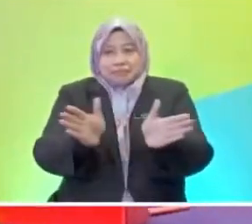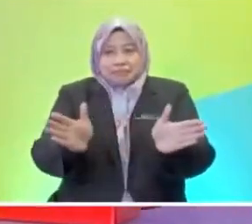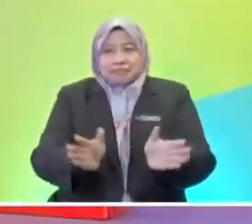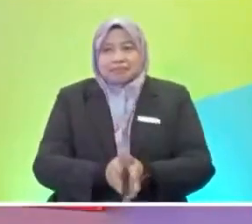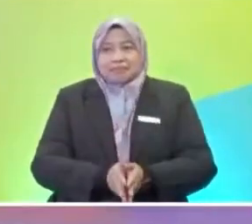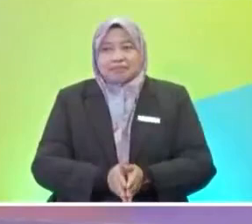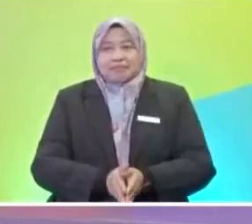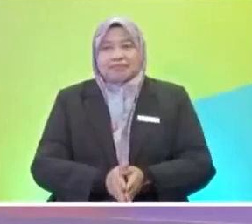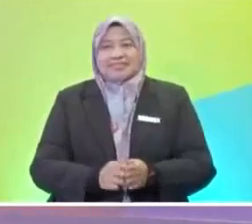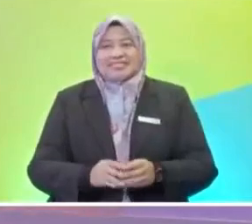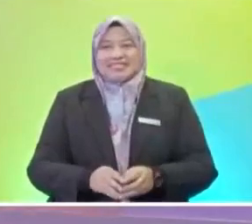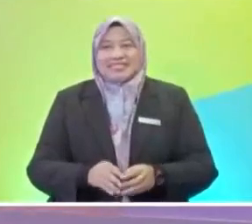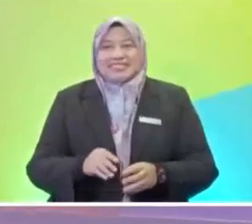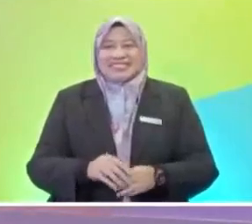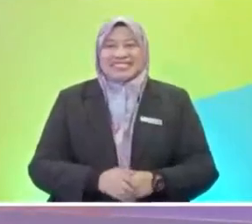dimensi